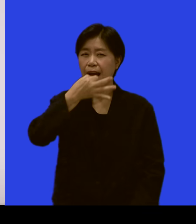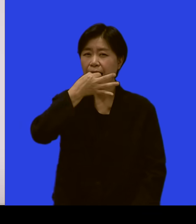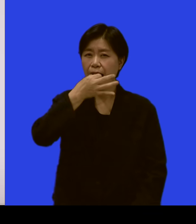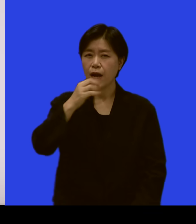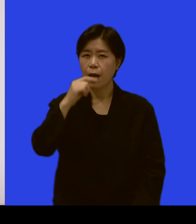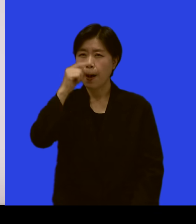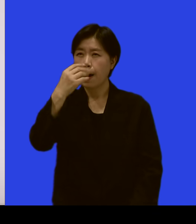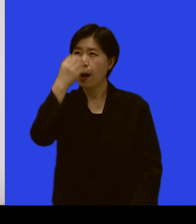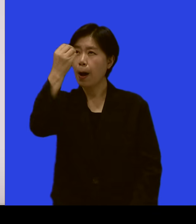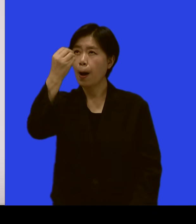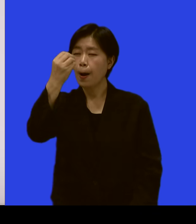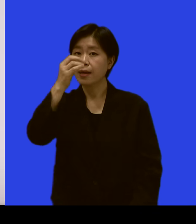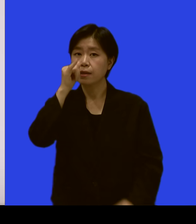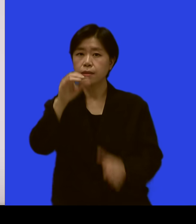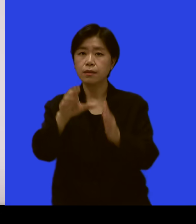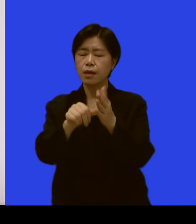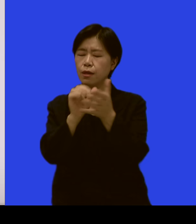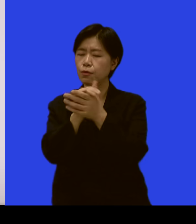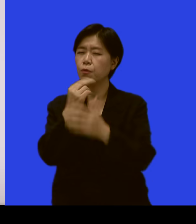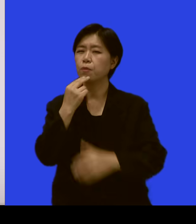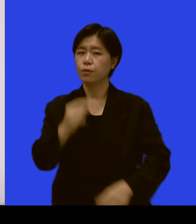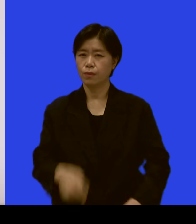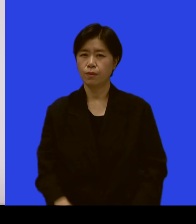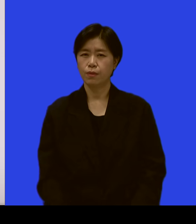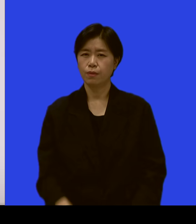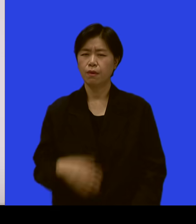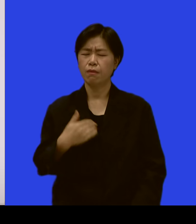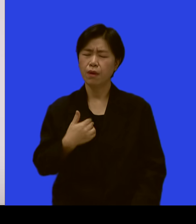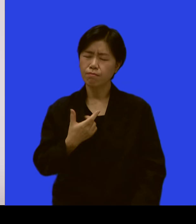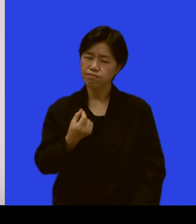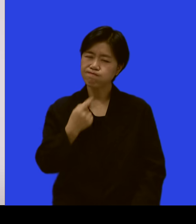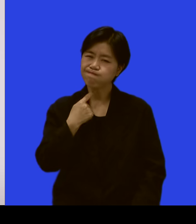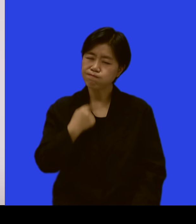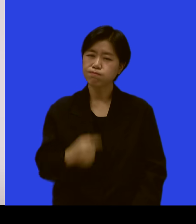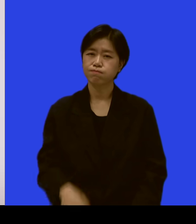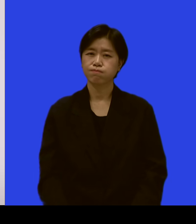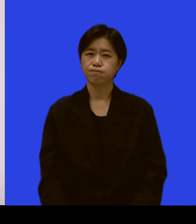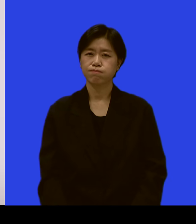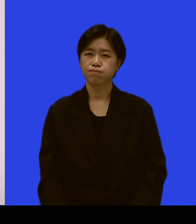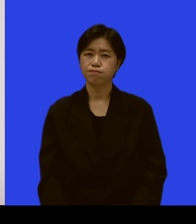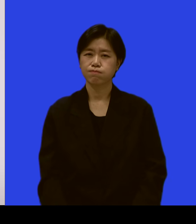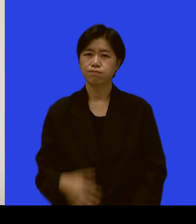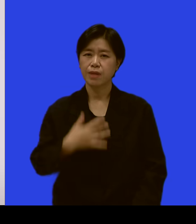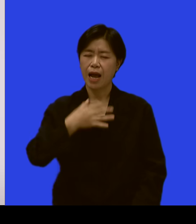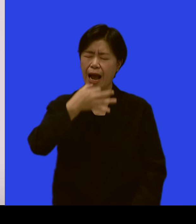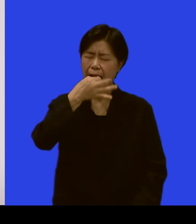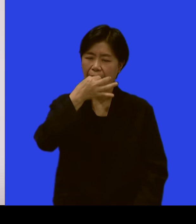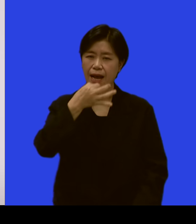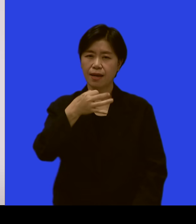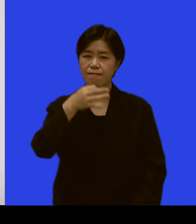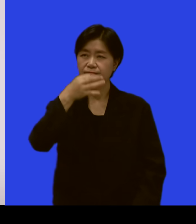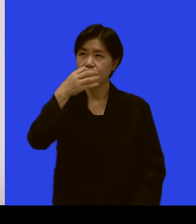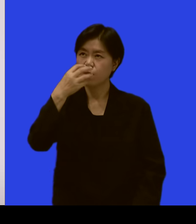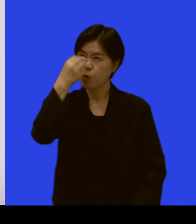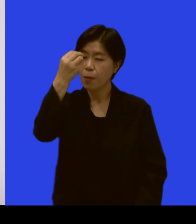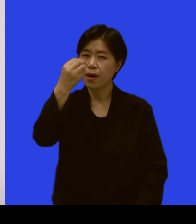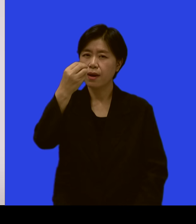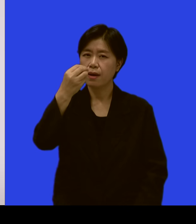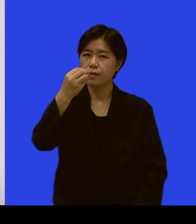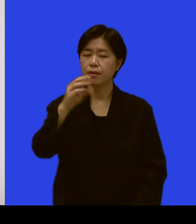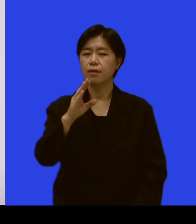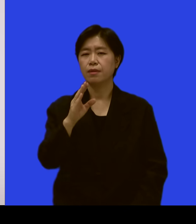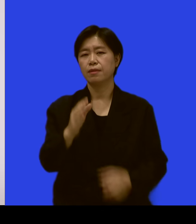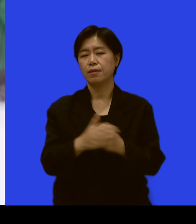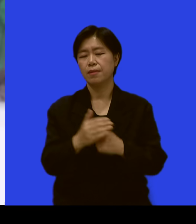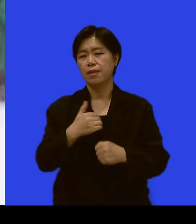교만해지면 기도하지 않는데 네. 딱 그렇게 교만하고 딱 그렇게 욕심이 많아졌었을 때 예. 많이 힘들었던